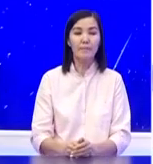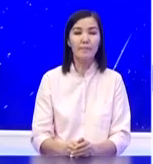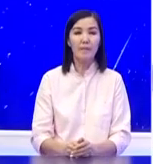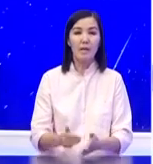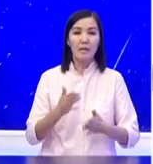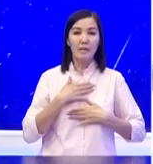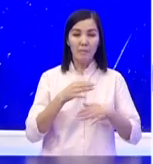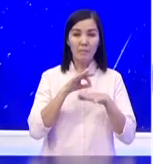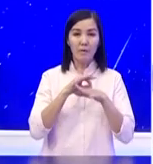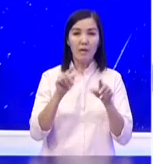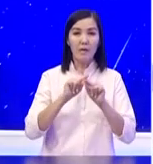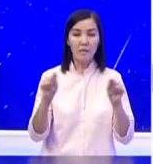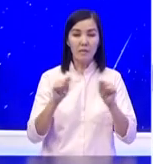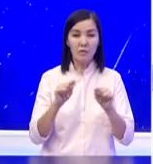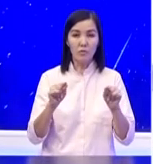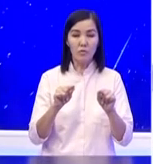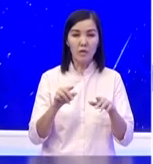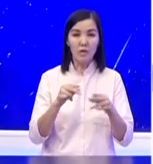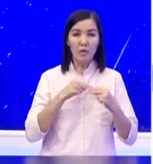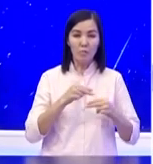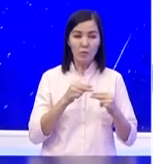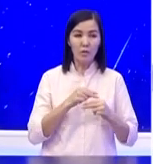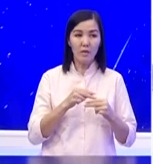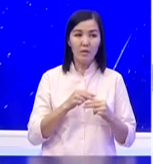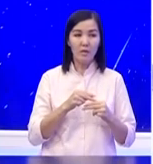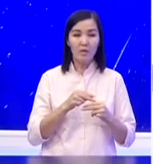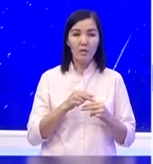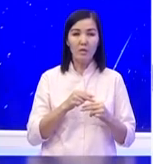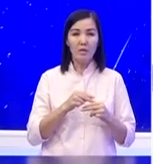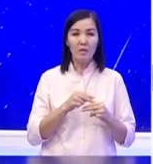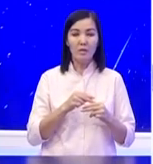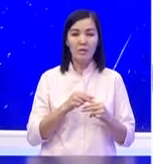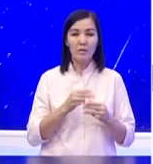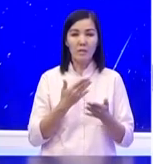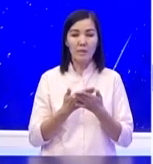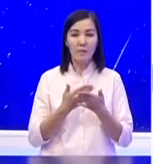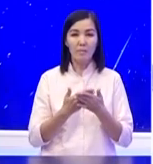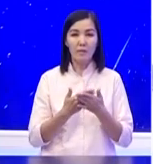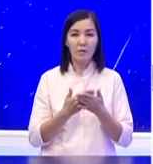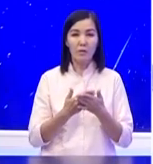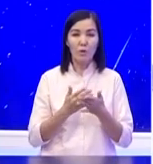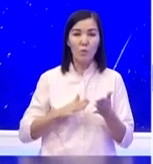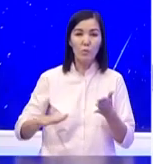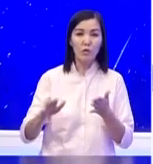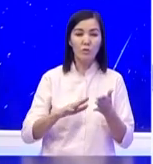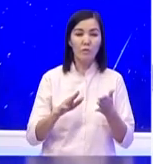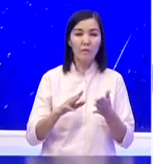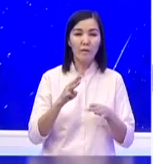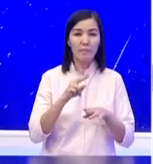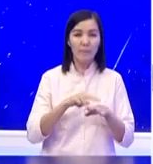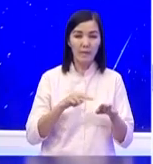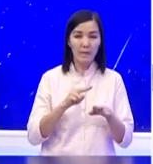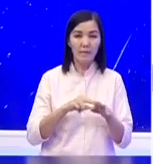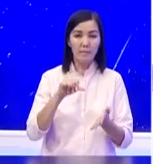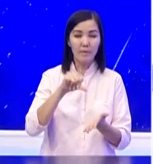проводятся агитационные работы среди населения. Это на сходах ежеквартальных участковых инспекторов полиции перед населением.